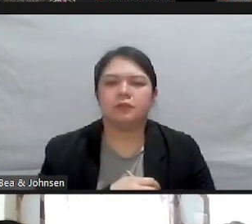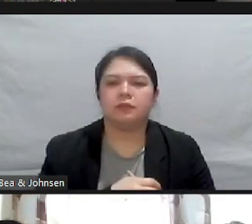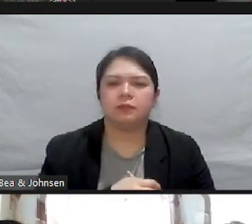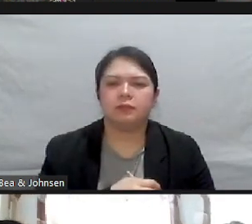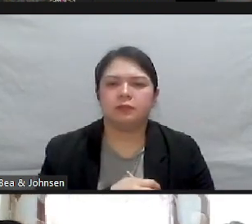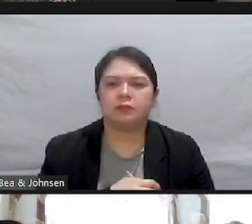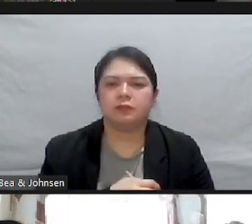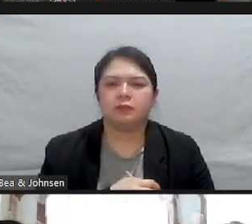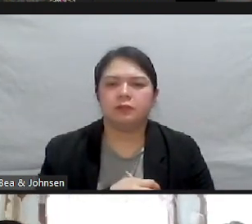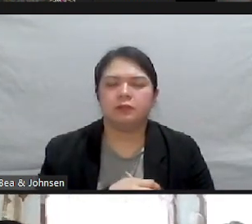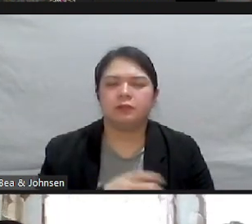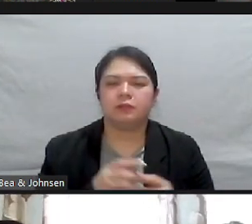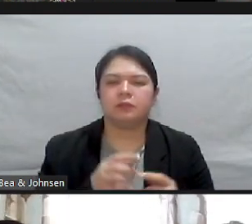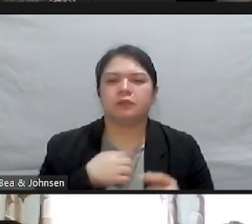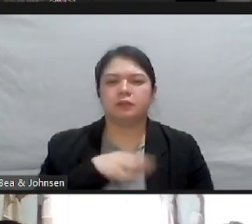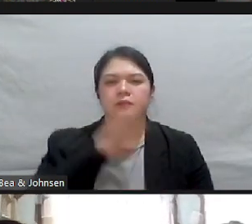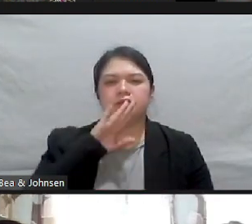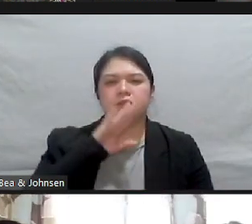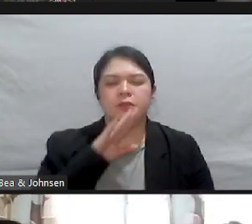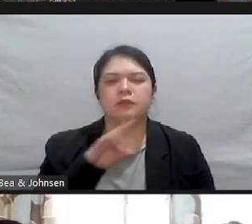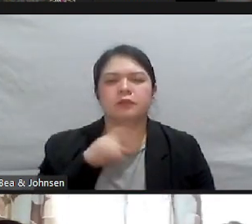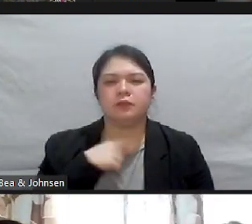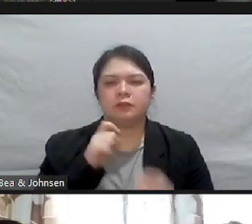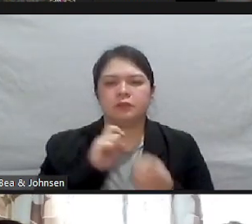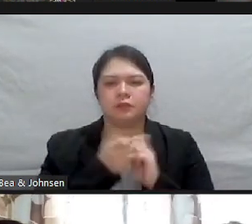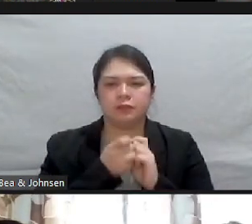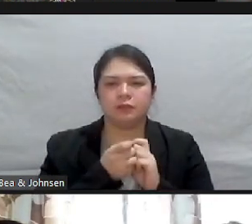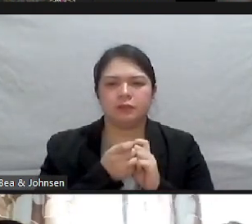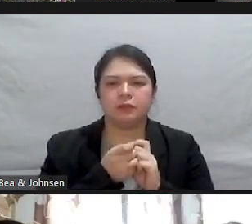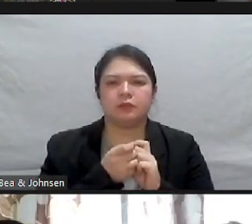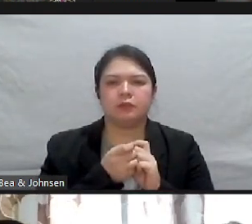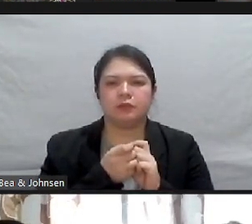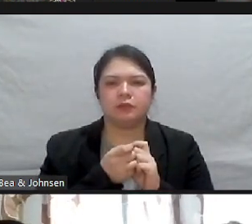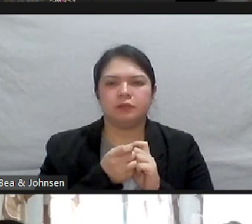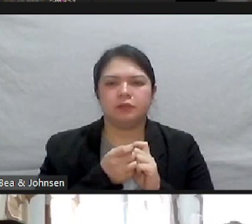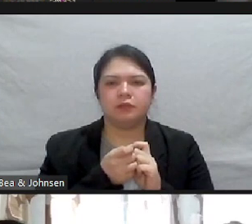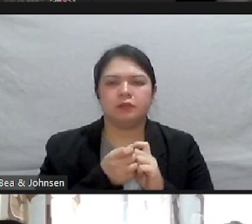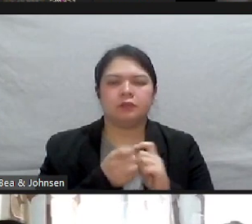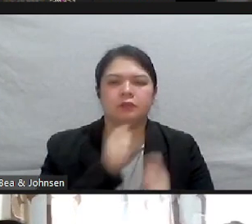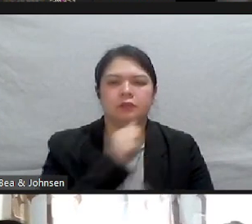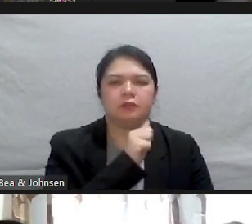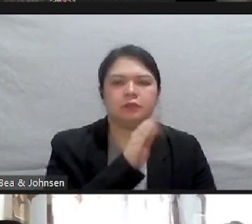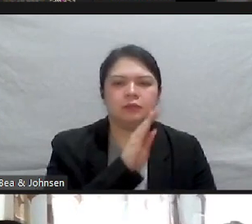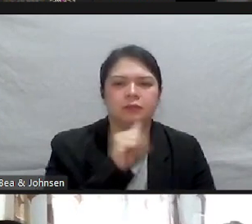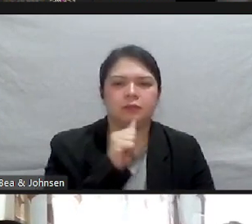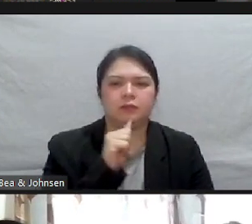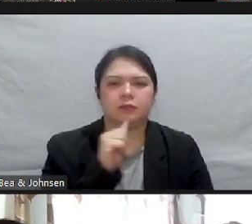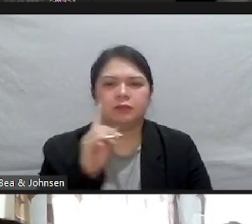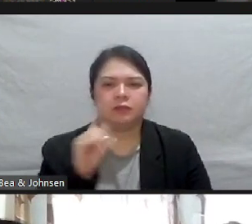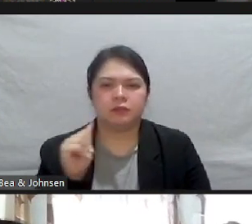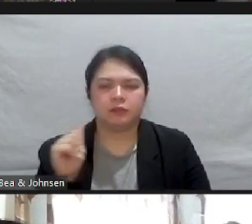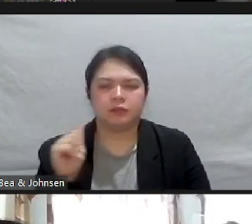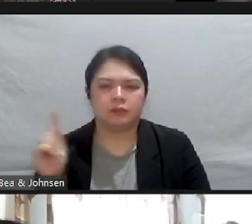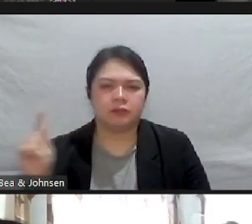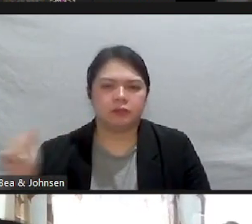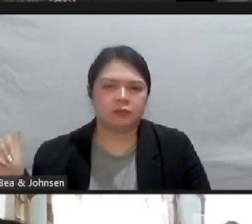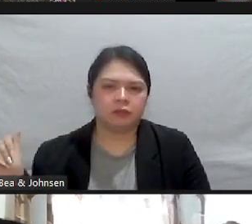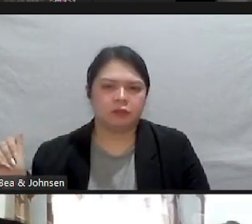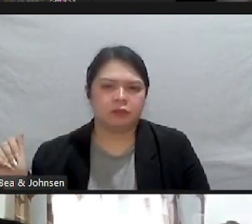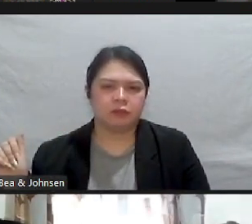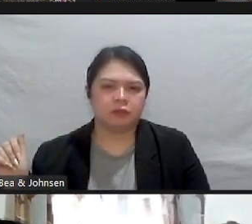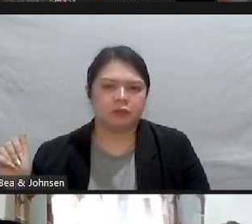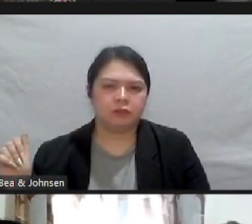Kaya masama ang loob ko na binago ang ating sariling alpabeto o abakada. Ang tinutukoy mo ba dito yung bagong alpabeto